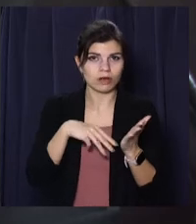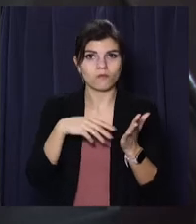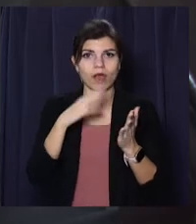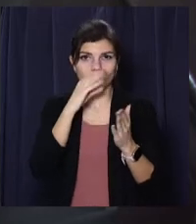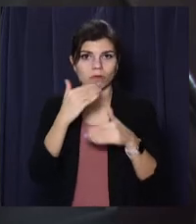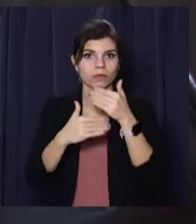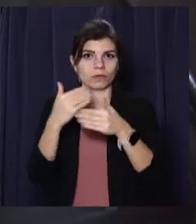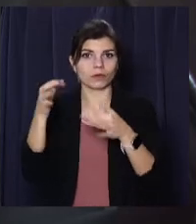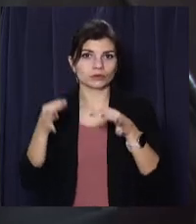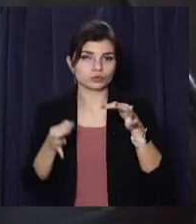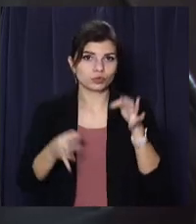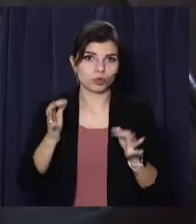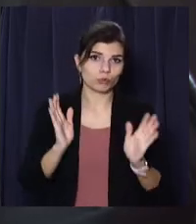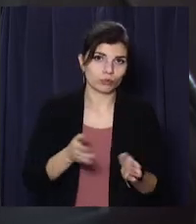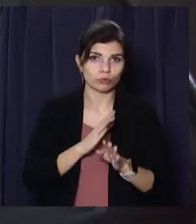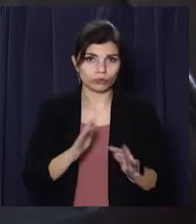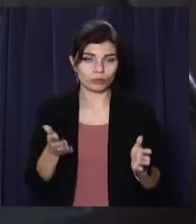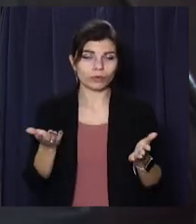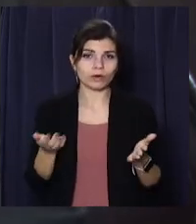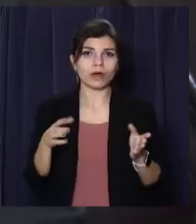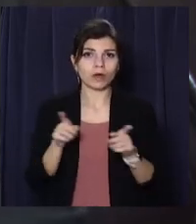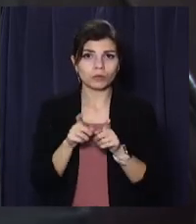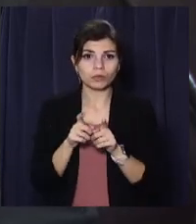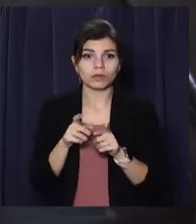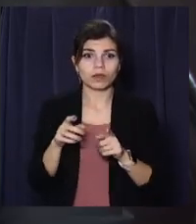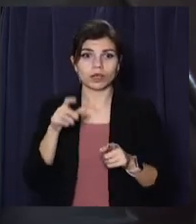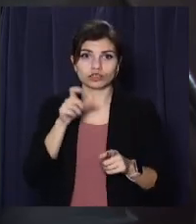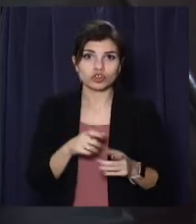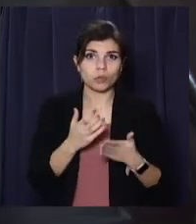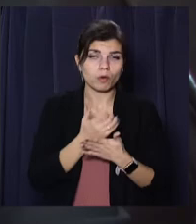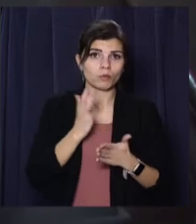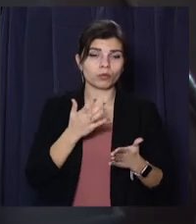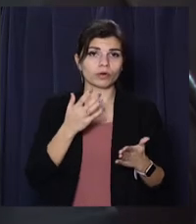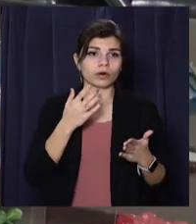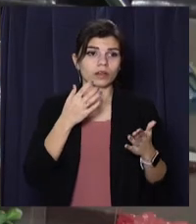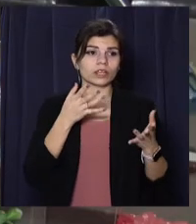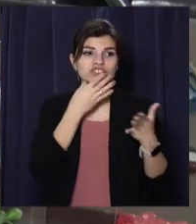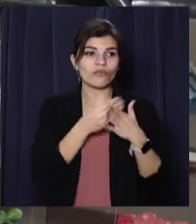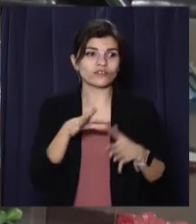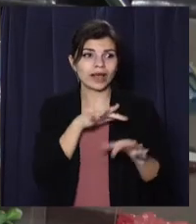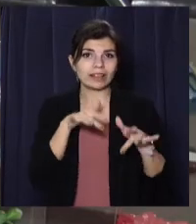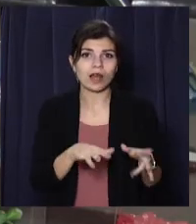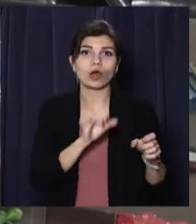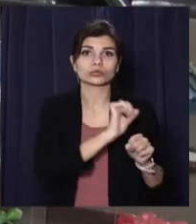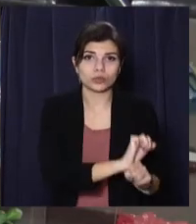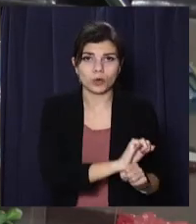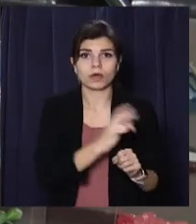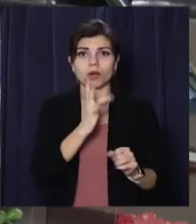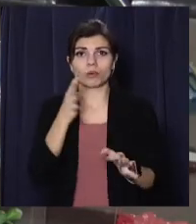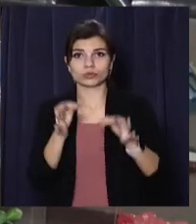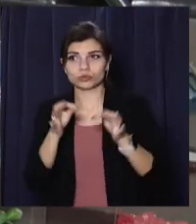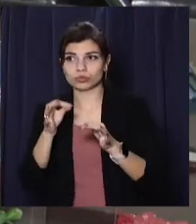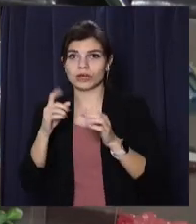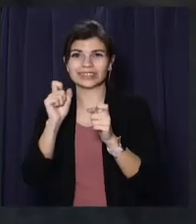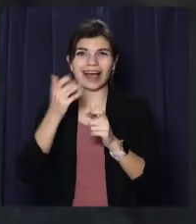що відбудеться судове засідання, чи він повинен всі свої справи залишати і приїздити до суду. З практики Ігоря Савченко скандали